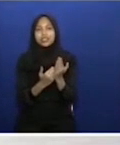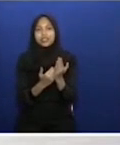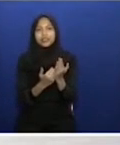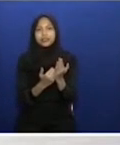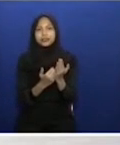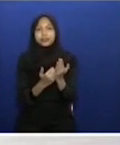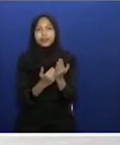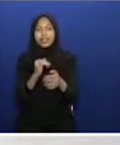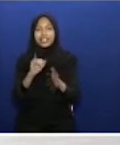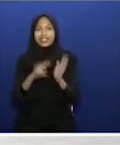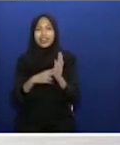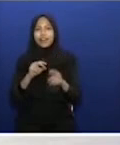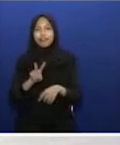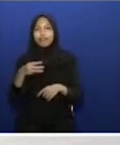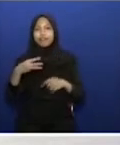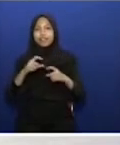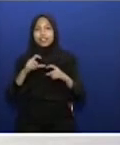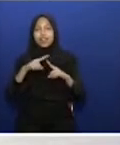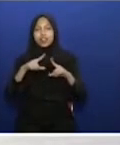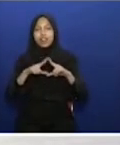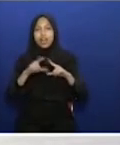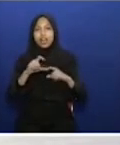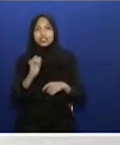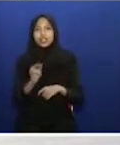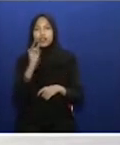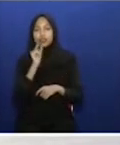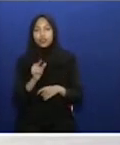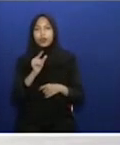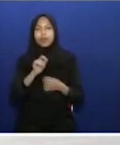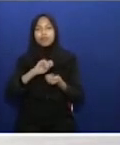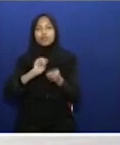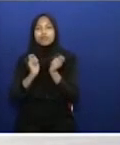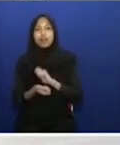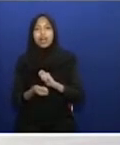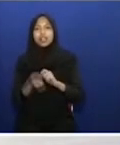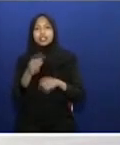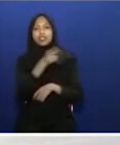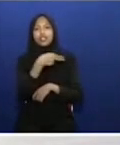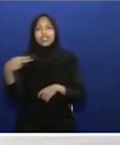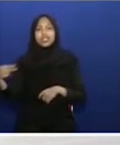untuk Indonesia dari negara berkembang menjadi negara maju.